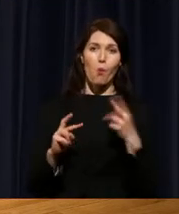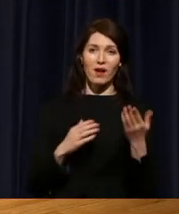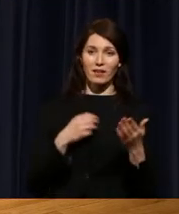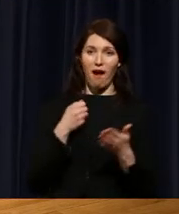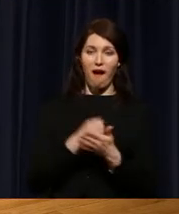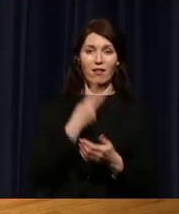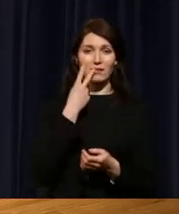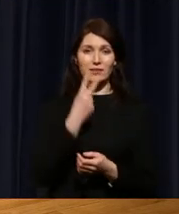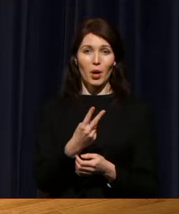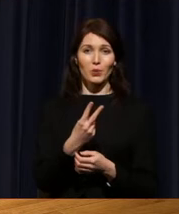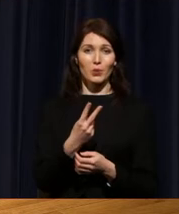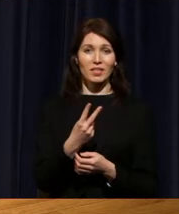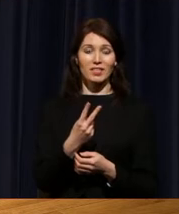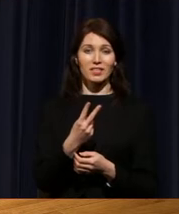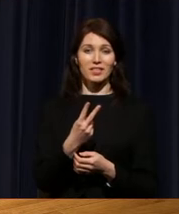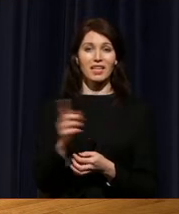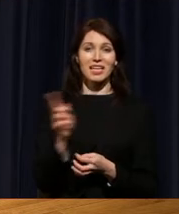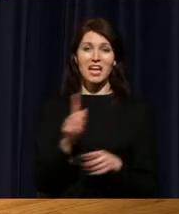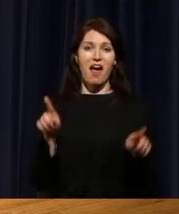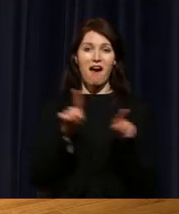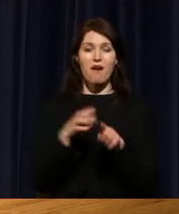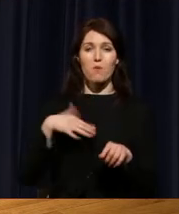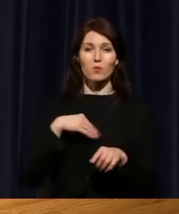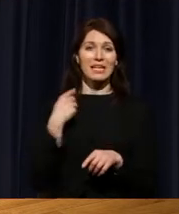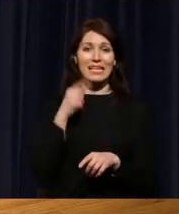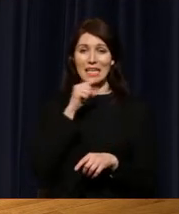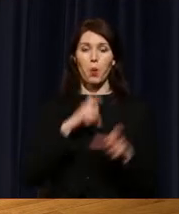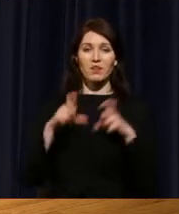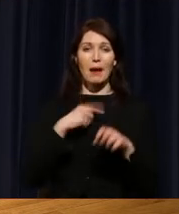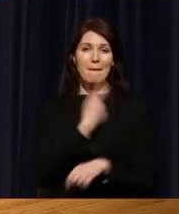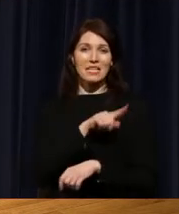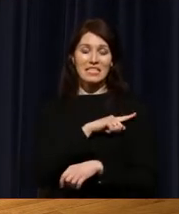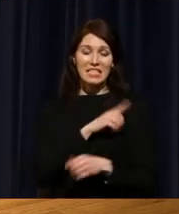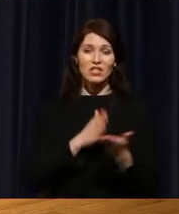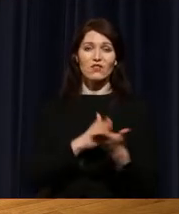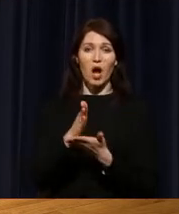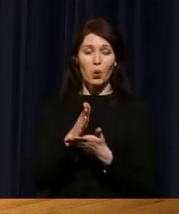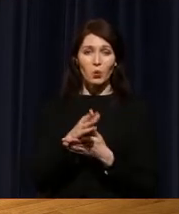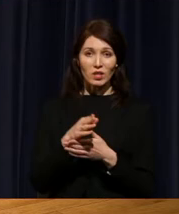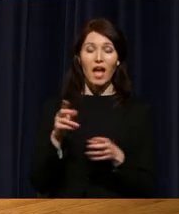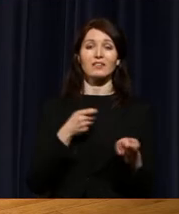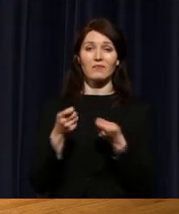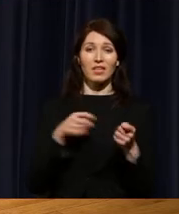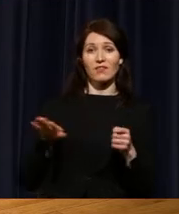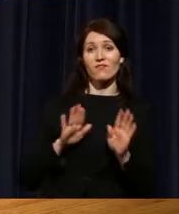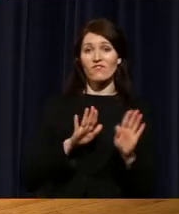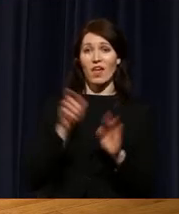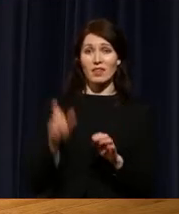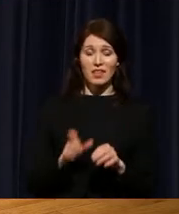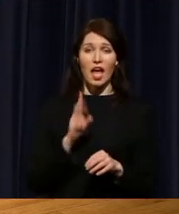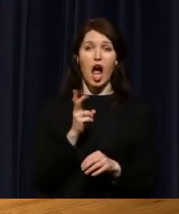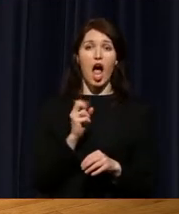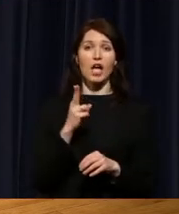tālāk skatoties, ir arī ar mums Rīgas Stradiņu universitātes medicīnas fakultātes prodekāns Ingus Skadiņš. Sveicināti!